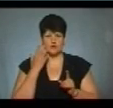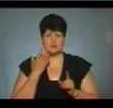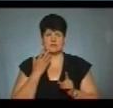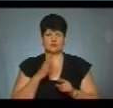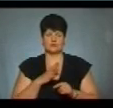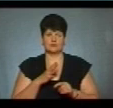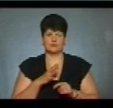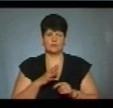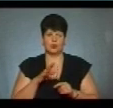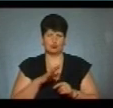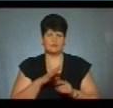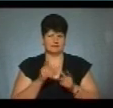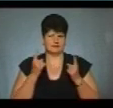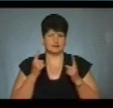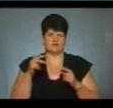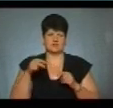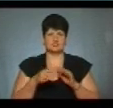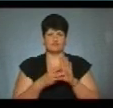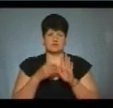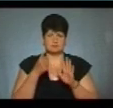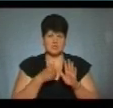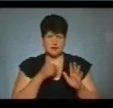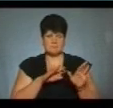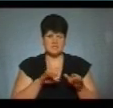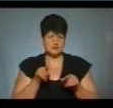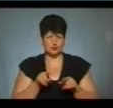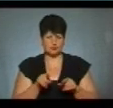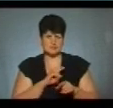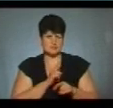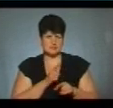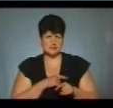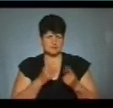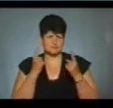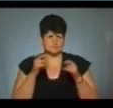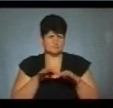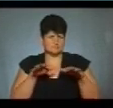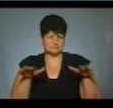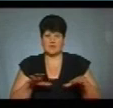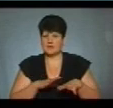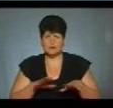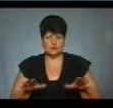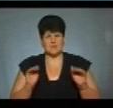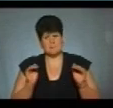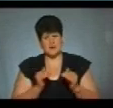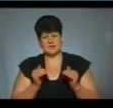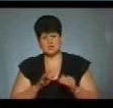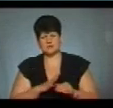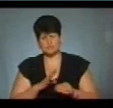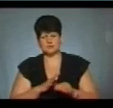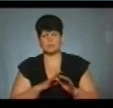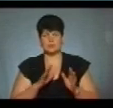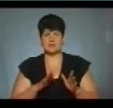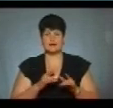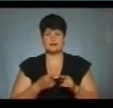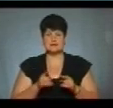в 2008 році. Після того не було таких значних паводків, вони були паводки меншої інтенсивності, але ці